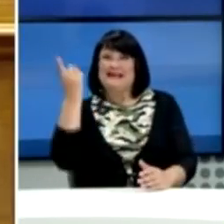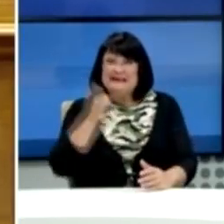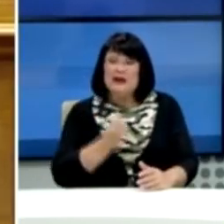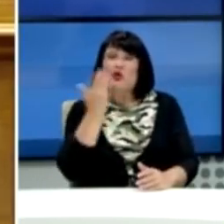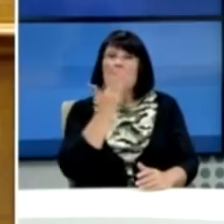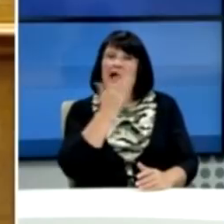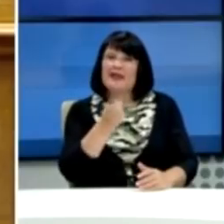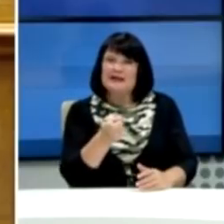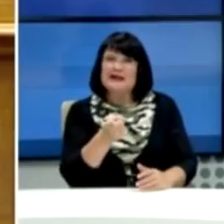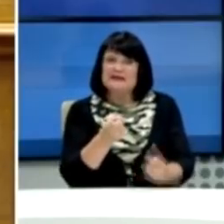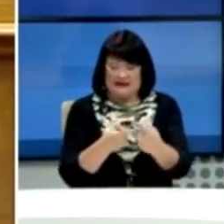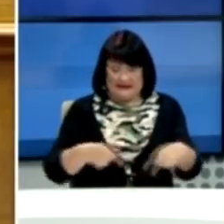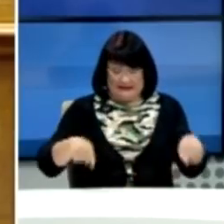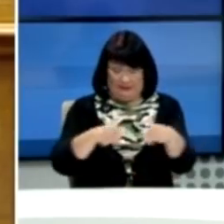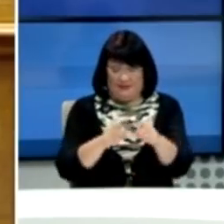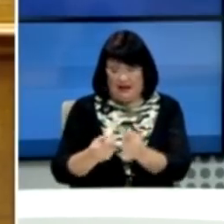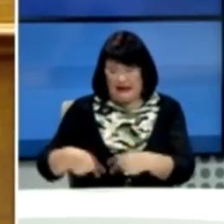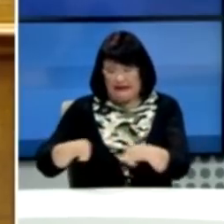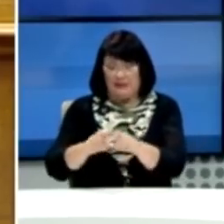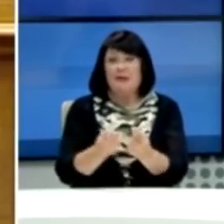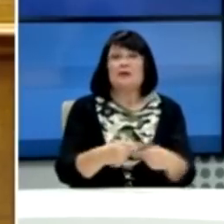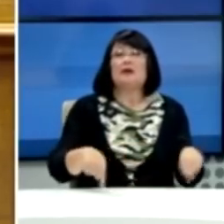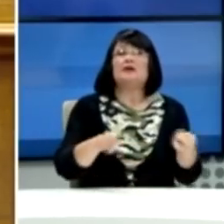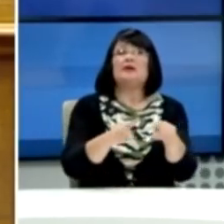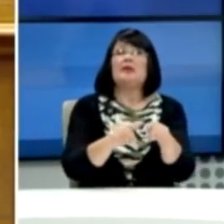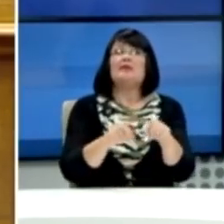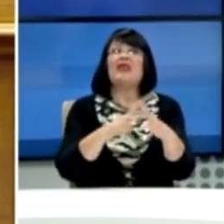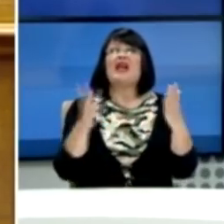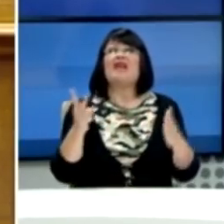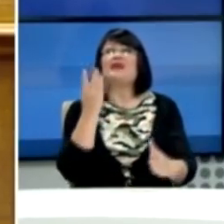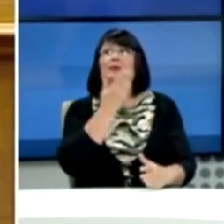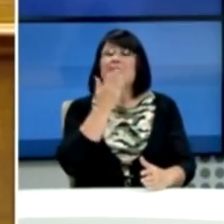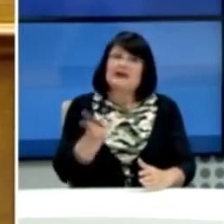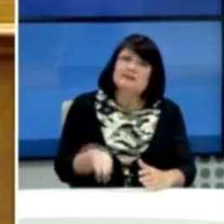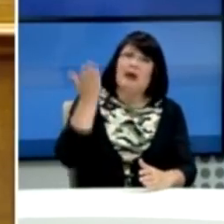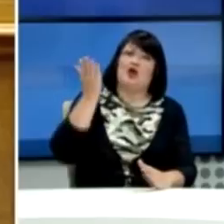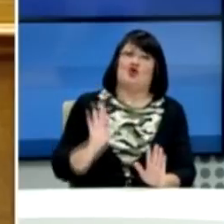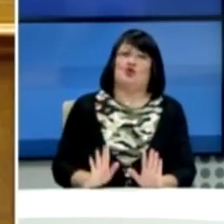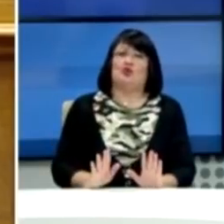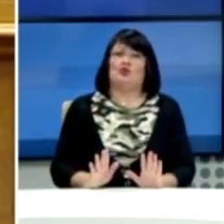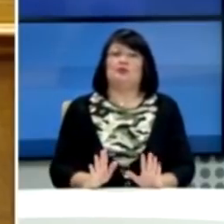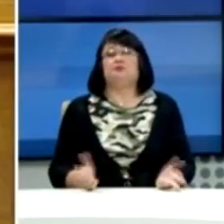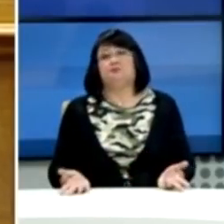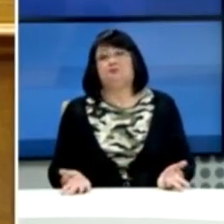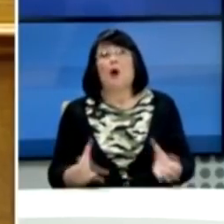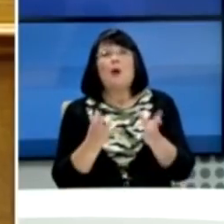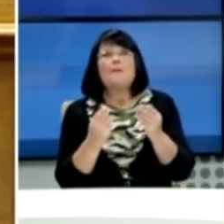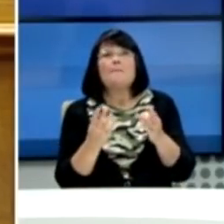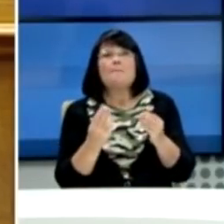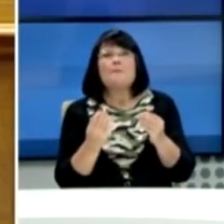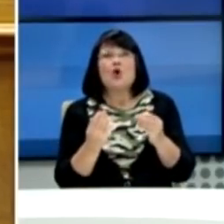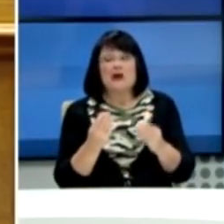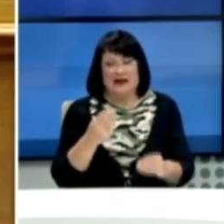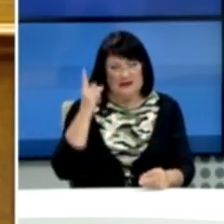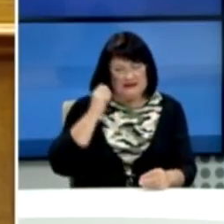των μαθητών κάνει μάθημα σε τμήματα με περισσότερα από 17 άτομα. Και σίγουρα αρκετοί, ακόμη και από εδώ